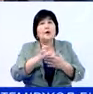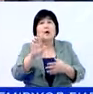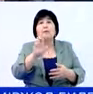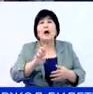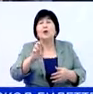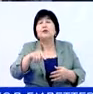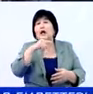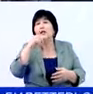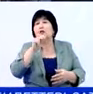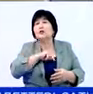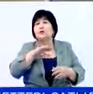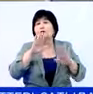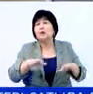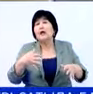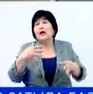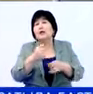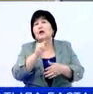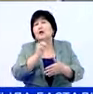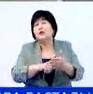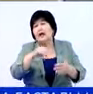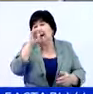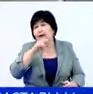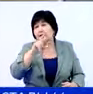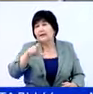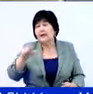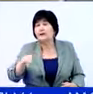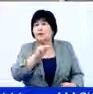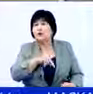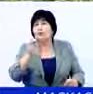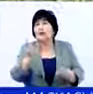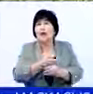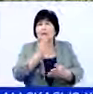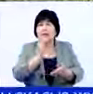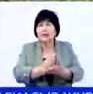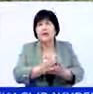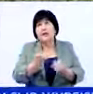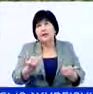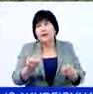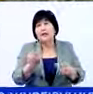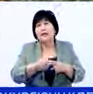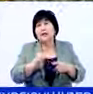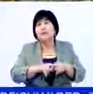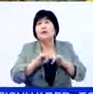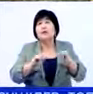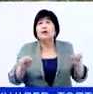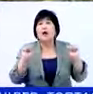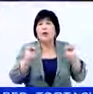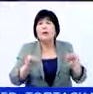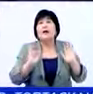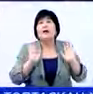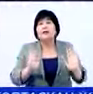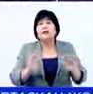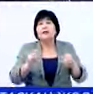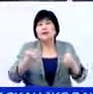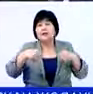Байқоңырда ресейлік жұмыс орындарының қысқаруы салдарынан қазақстандық азаматтар жұмыссыз қалып жатыр екен. Енді тіпті белең алуы мүмкін. Түйткілді